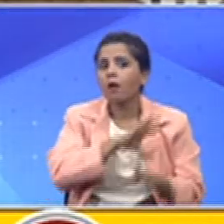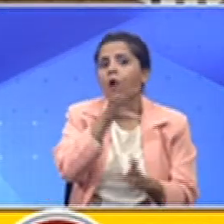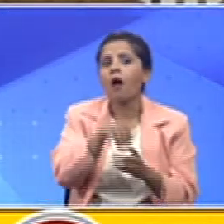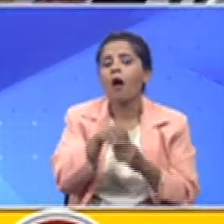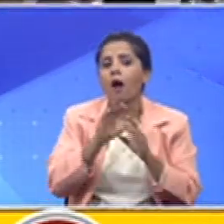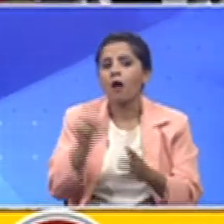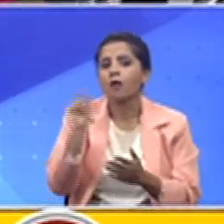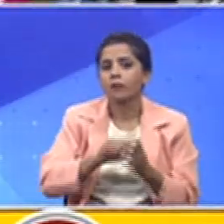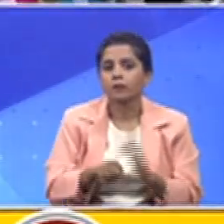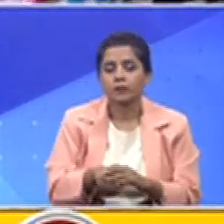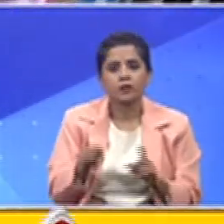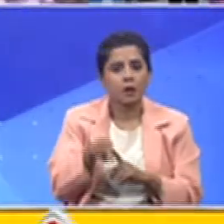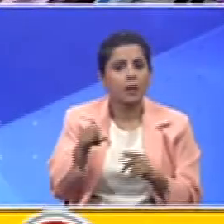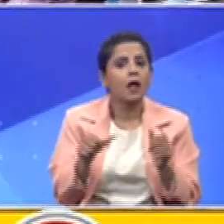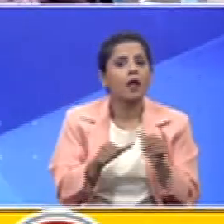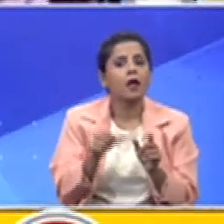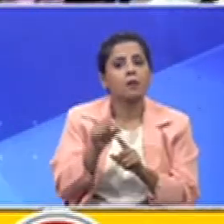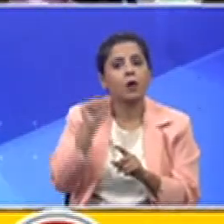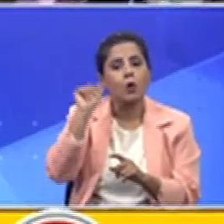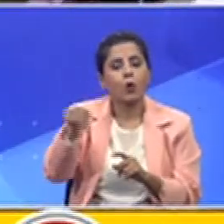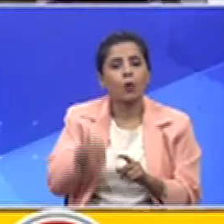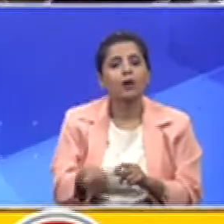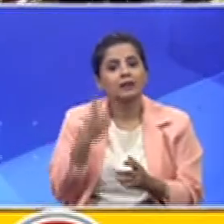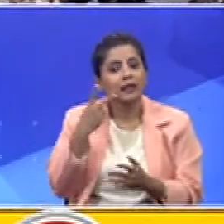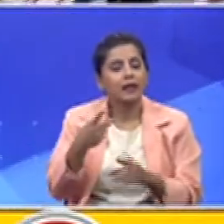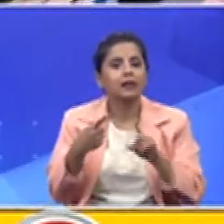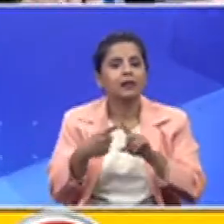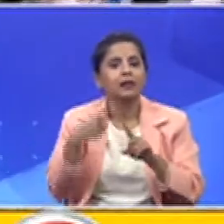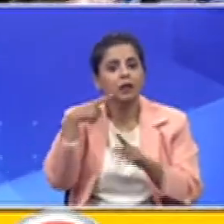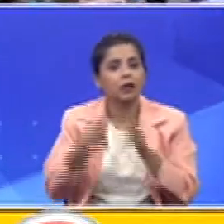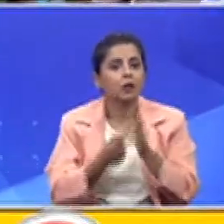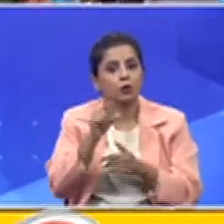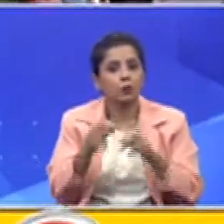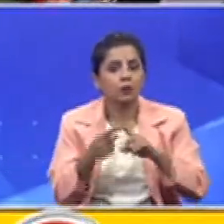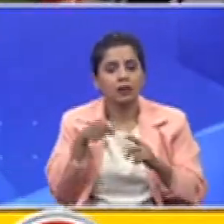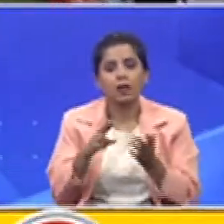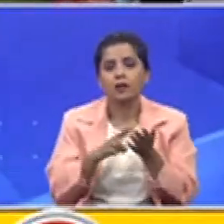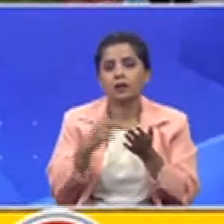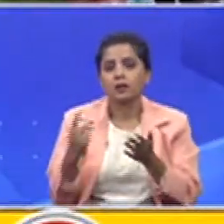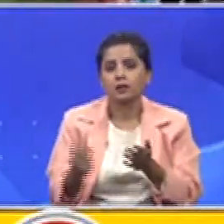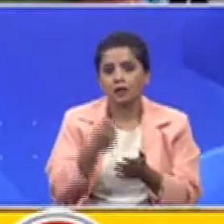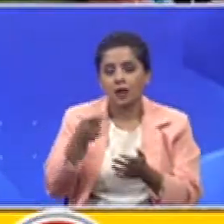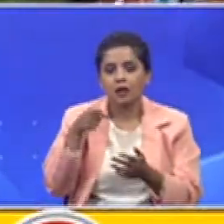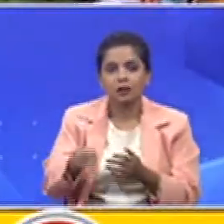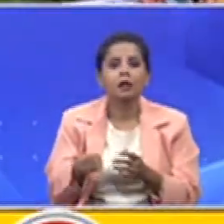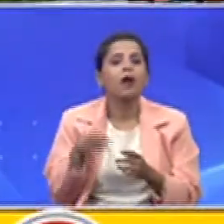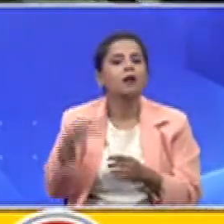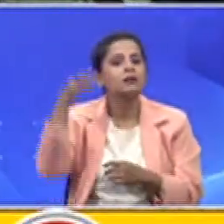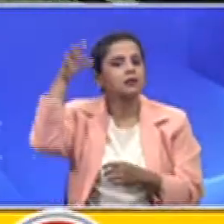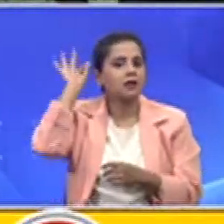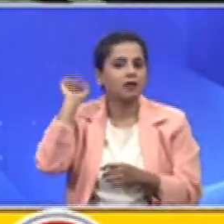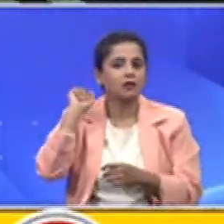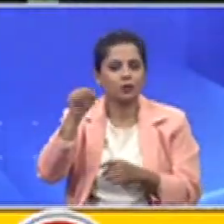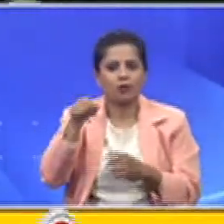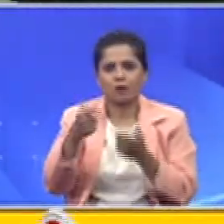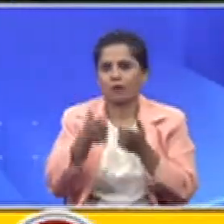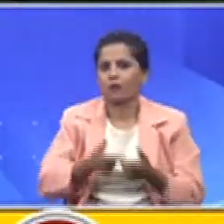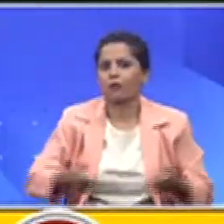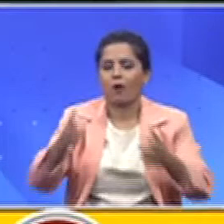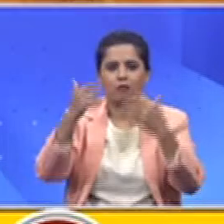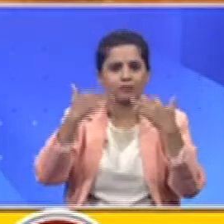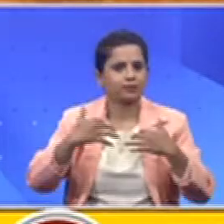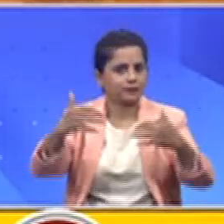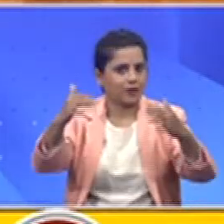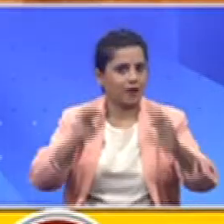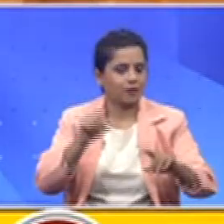वहीं आंध्र प्रदेश के तिरुपति में राष्ट्रीय संस्कृत सम्मेलन का आयोजन हुआ। हम सभी